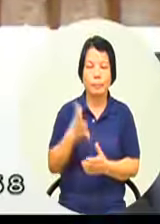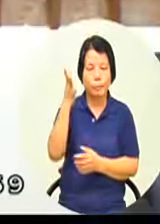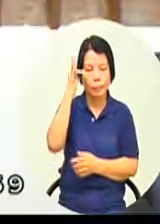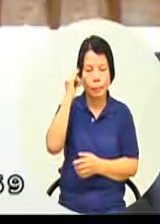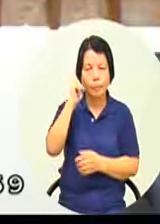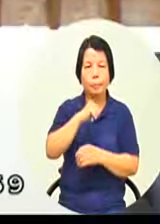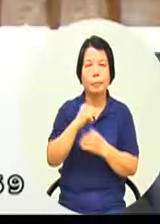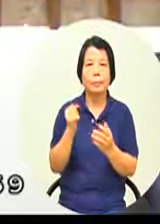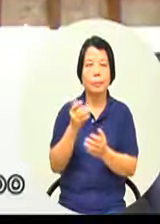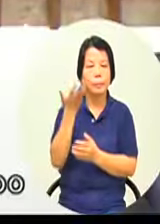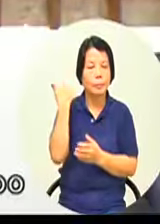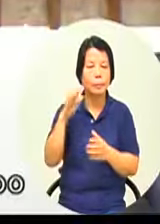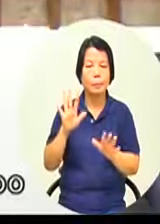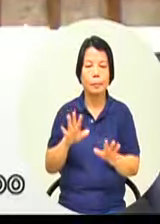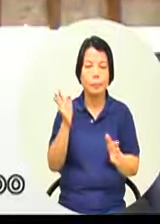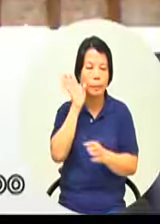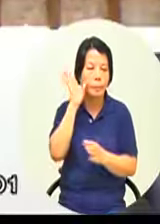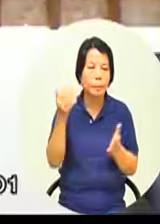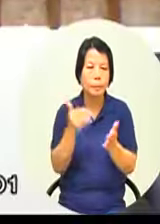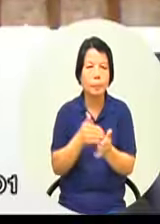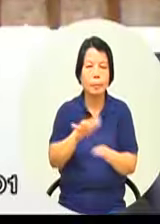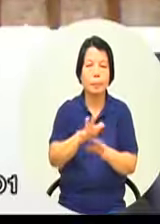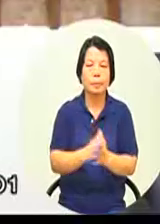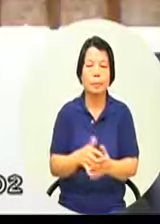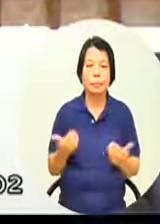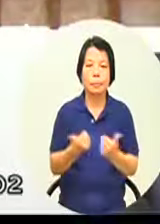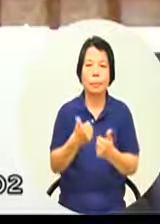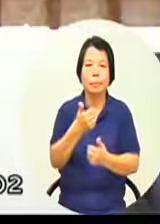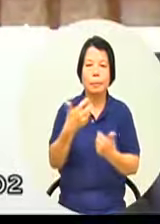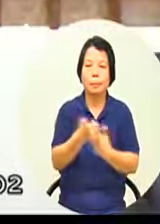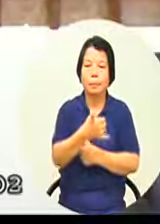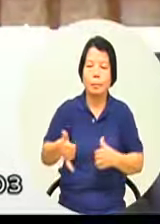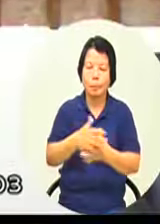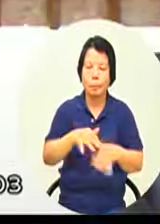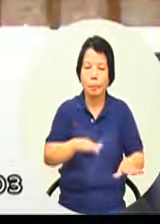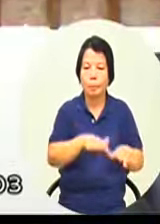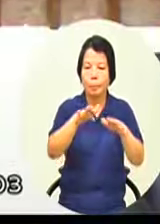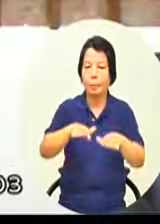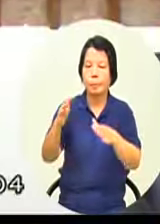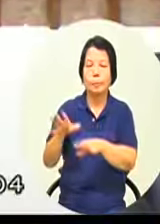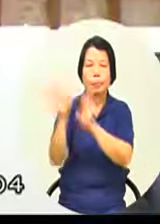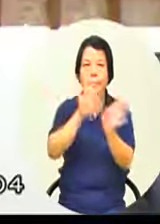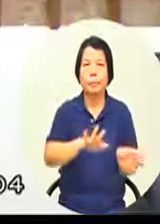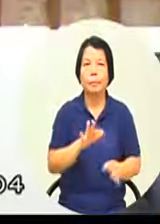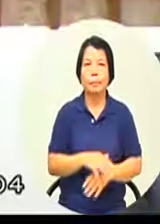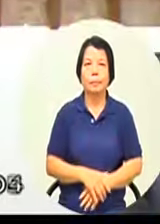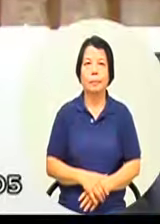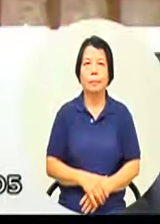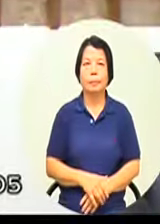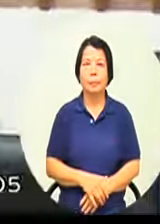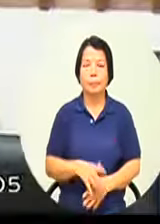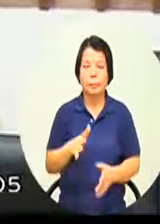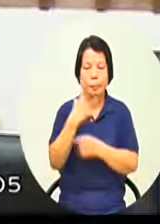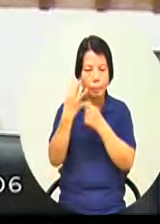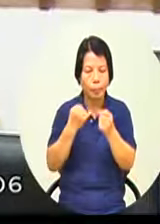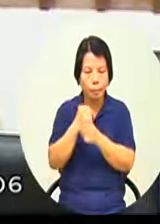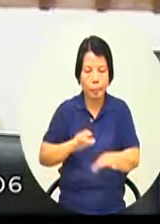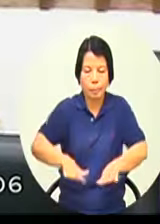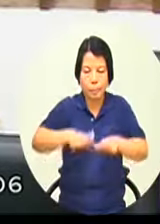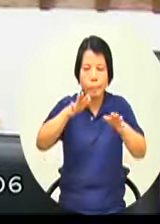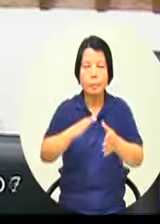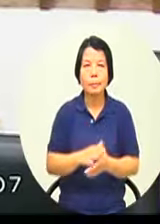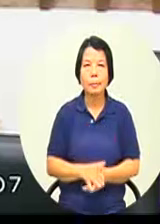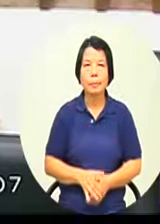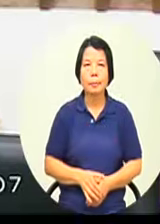们也听到许多我们的同事议员都说啊，水淹水的状况。那这几年只要淹水哦，我